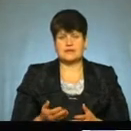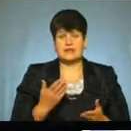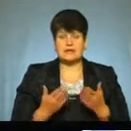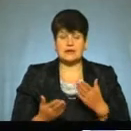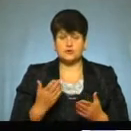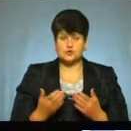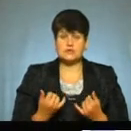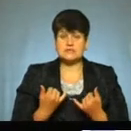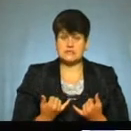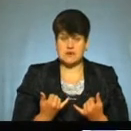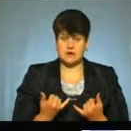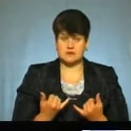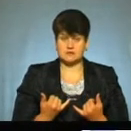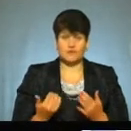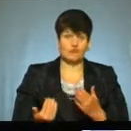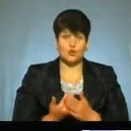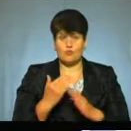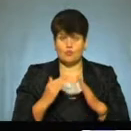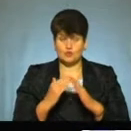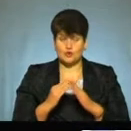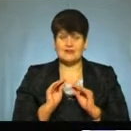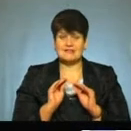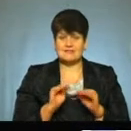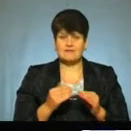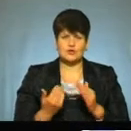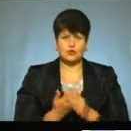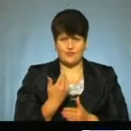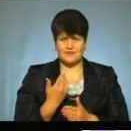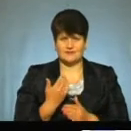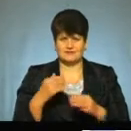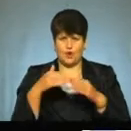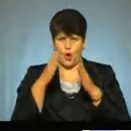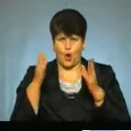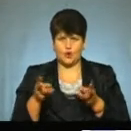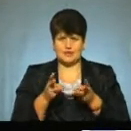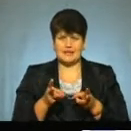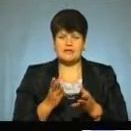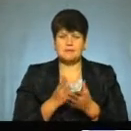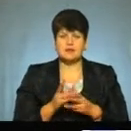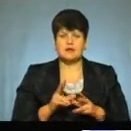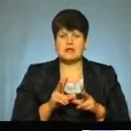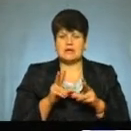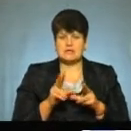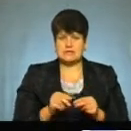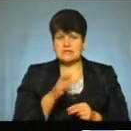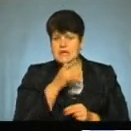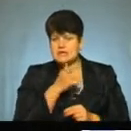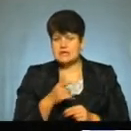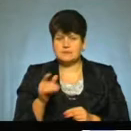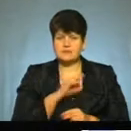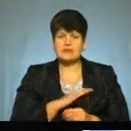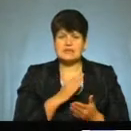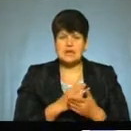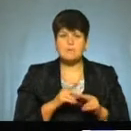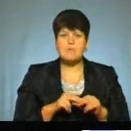Якщо зараз в новобудовах встановлюються нові типи котлів, які мають гарантійні терміни експлуатації. Звичайно, є